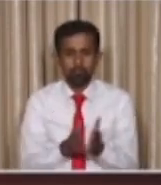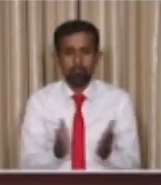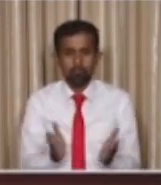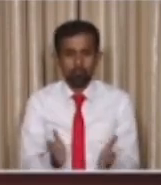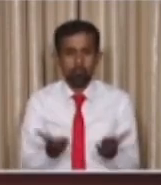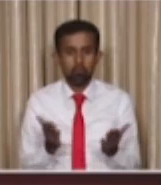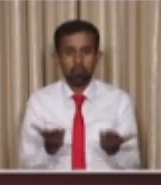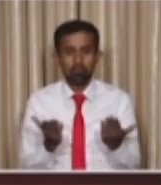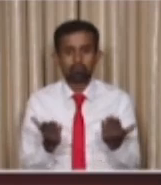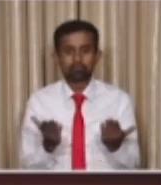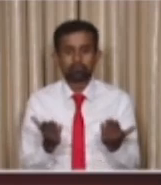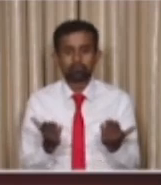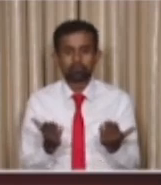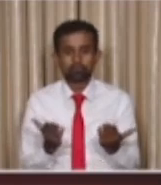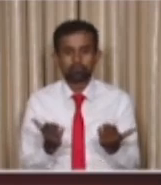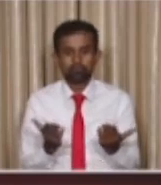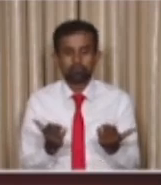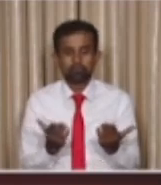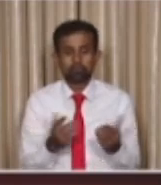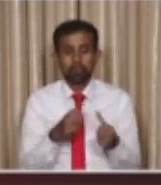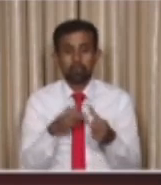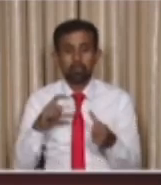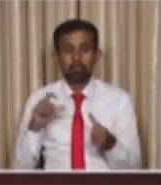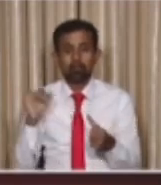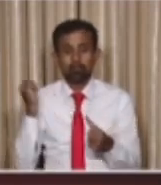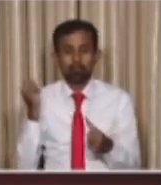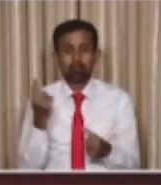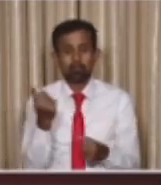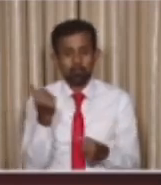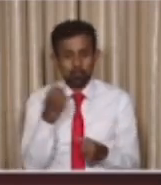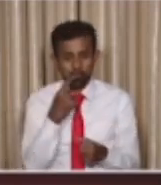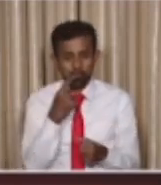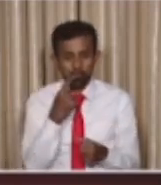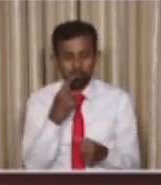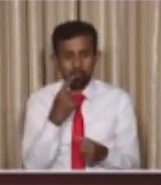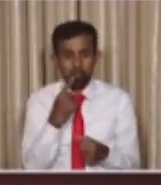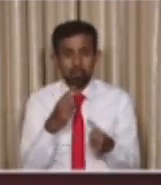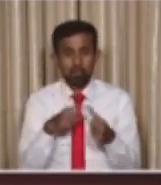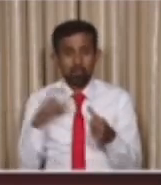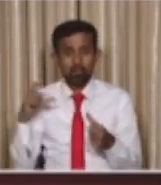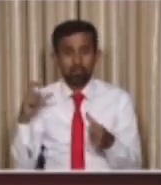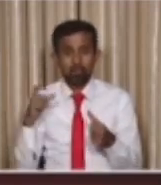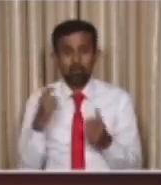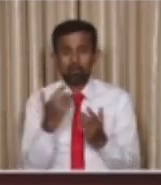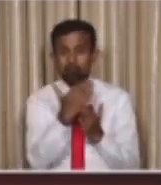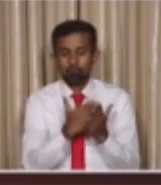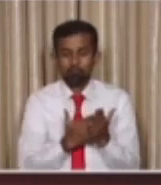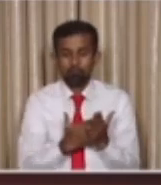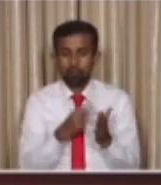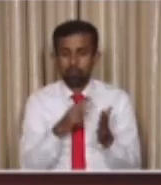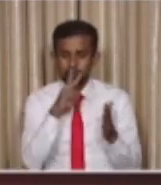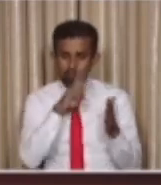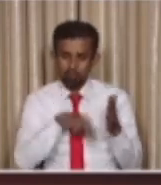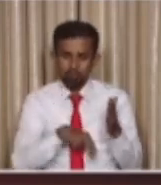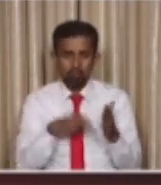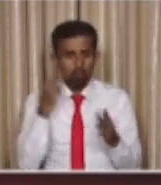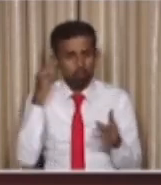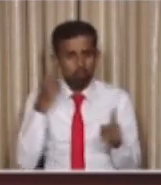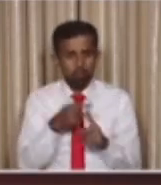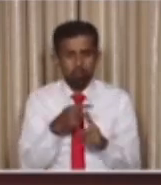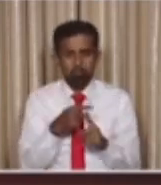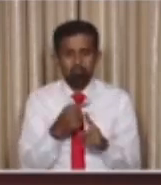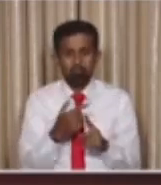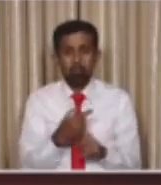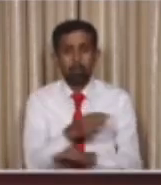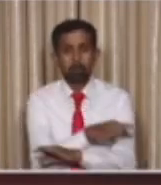ක්‍රියාත්මක කිරීමේදී විගණකාධිපතිවරයා පෙන්ලා දෙන ඒ විගණන විමසුම් සහ නිරීක්ෂණ පිළිබඳව ගන්න